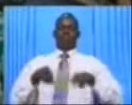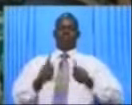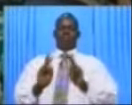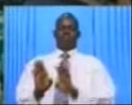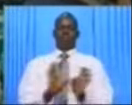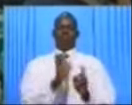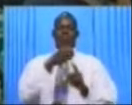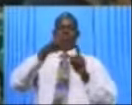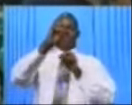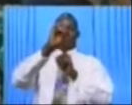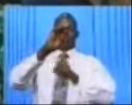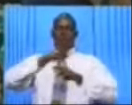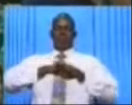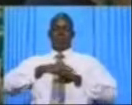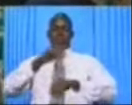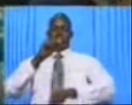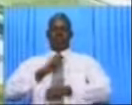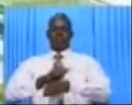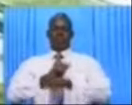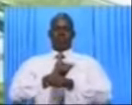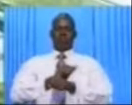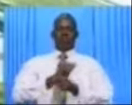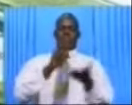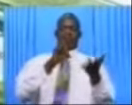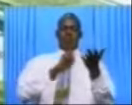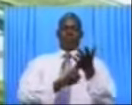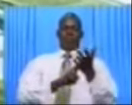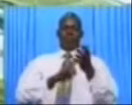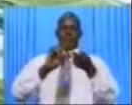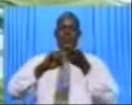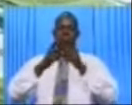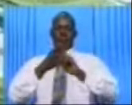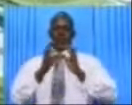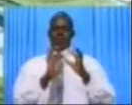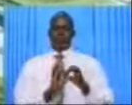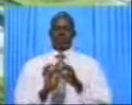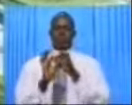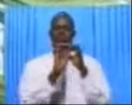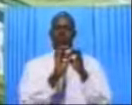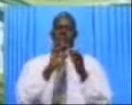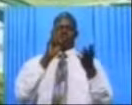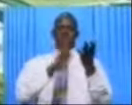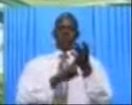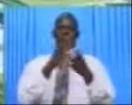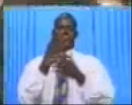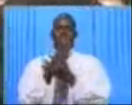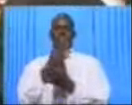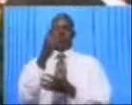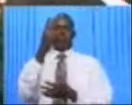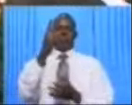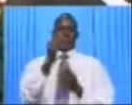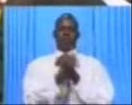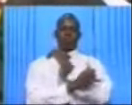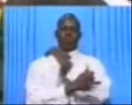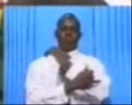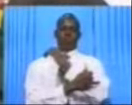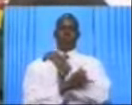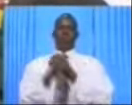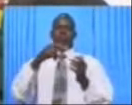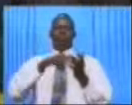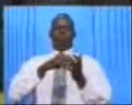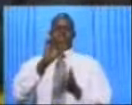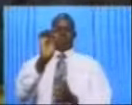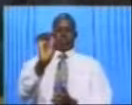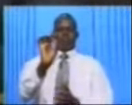faire l'état de la mise en œuvre du traité d'amitié et de coopération signé entre la Côte d'Ivoire et le Burkina Faso en